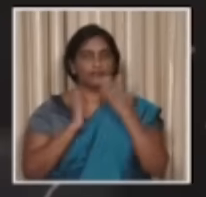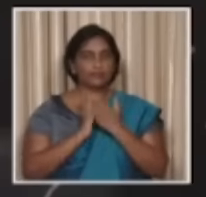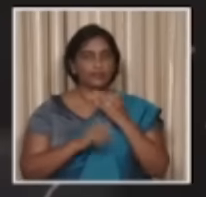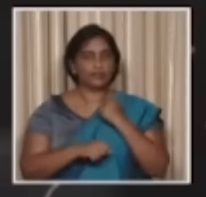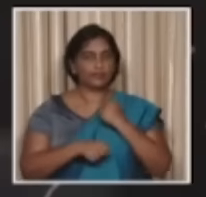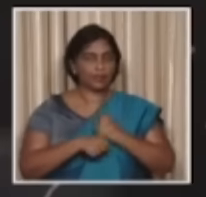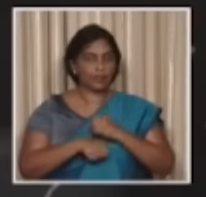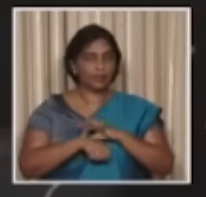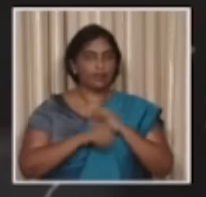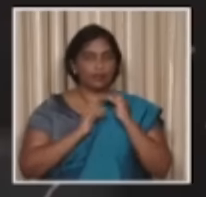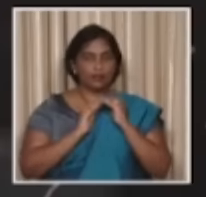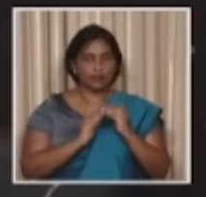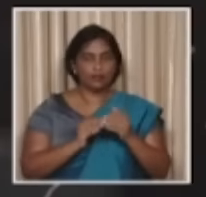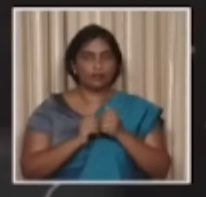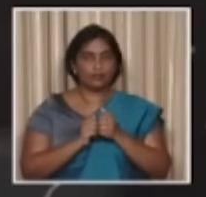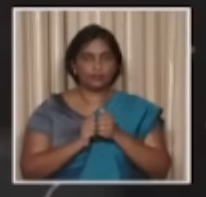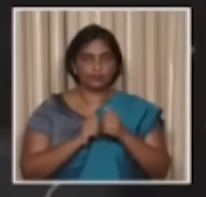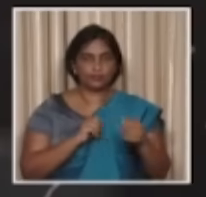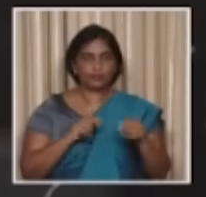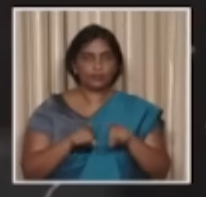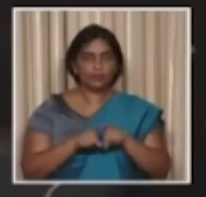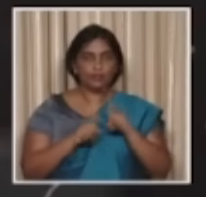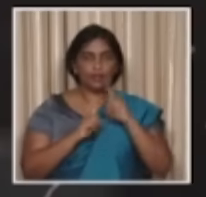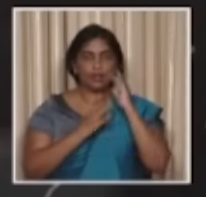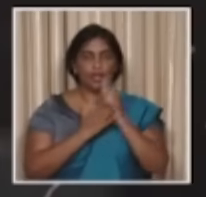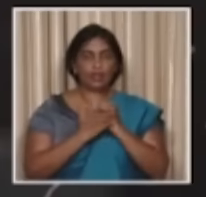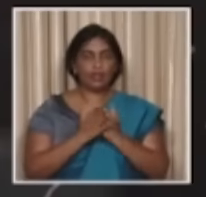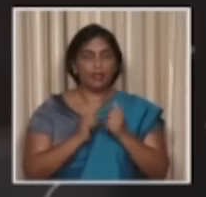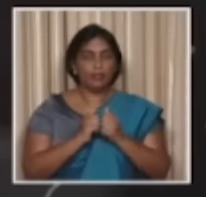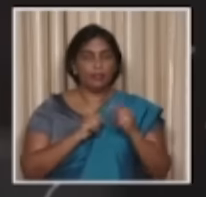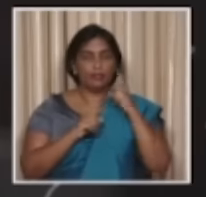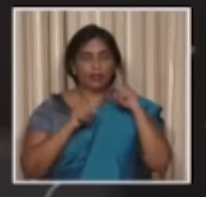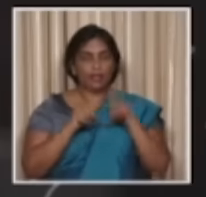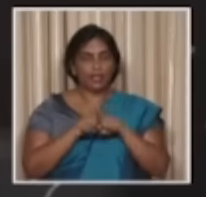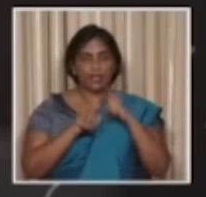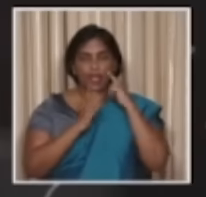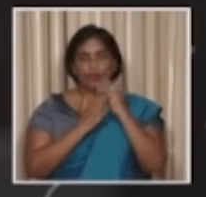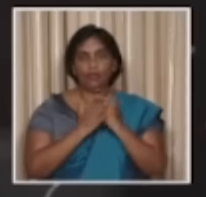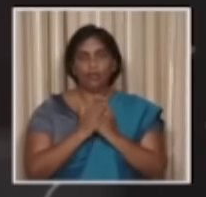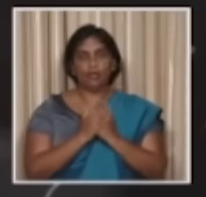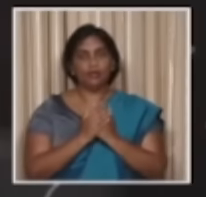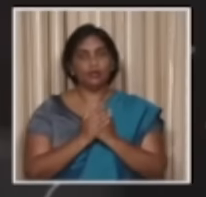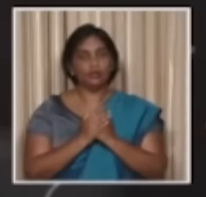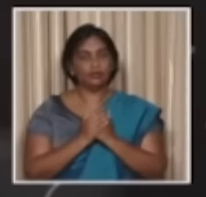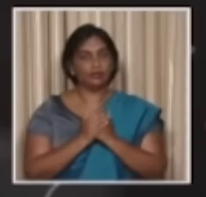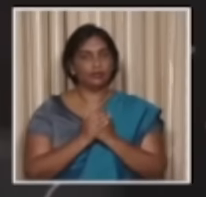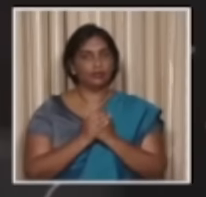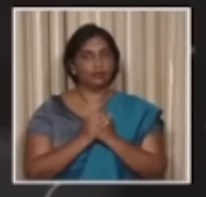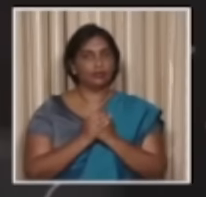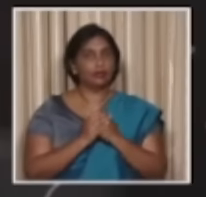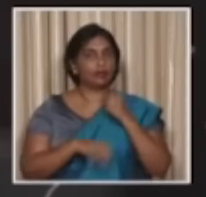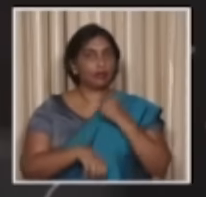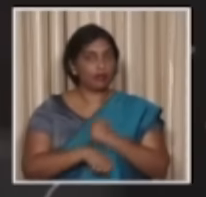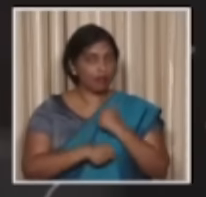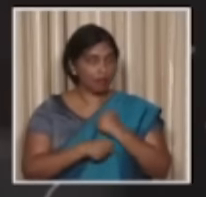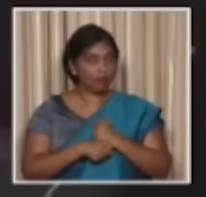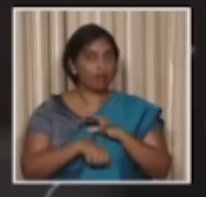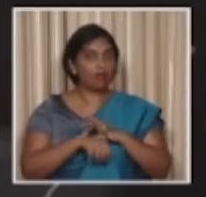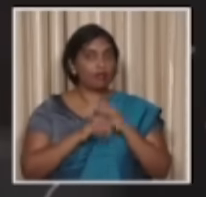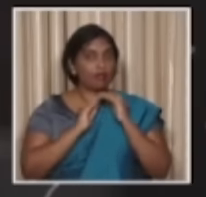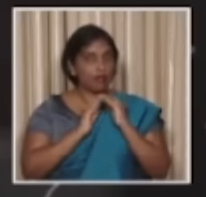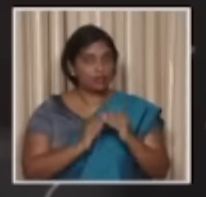විශාල බෙහෙත් හිඟයක් තියෙනවා. දුප්පත් ජනතාවට පුද්ගලික රෝහල්වලට ගිහිල්ලා බෙහෙත් ගන්න සිද්ධ වෙනවා. රජයේ රෝහල්වලින් තුන්ඩුව